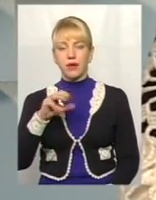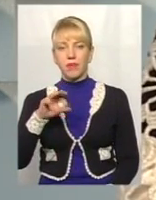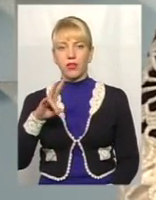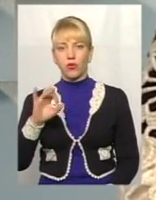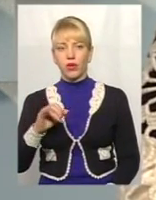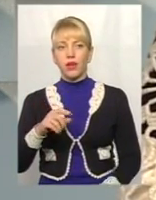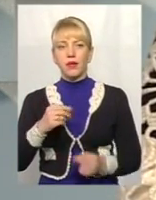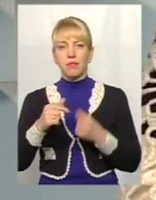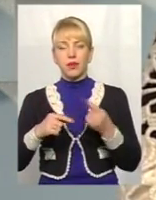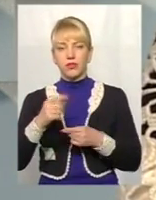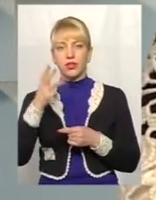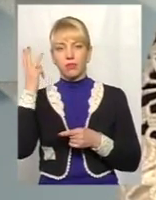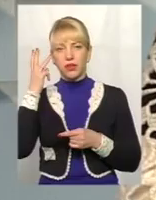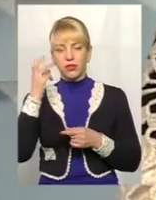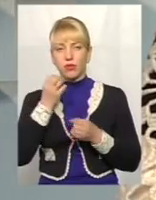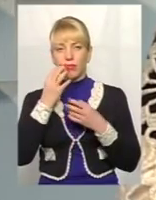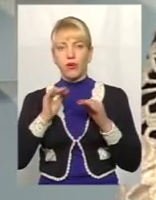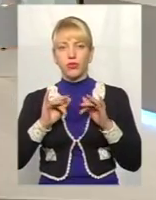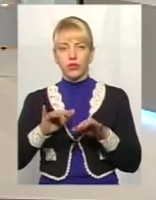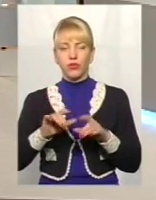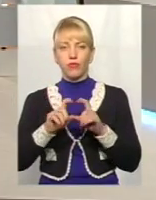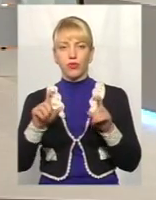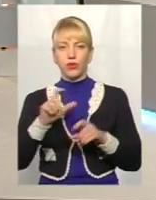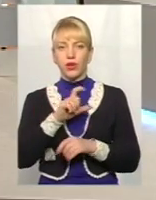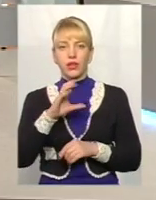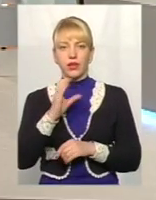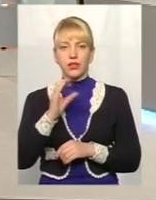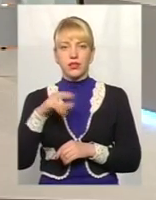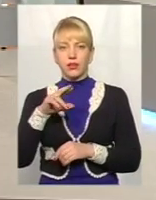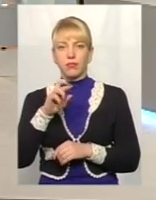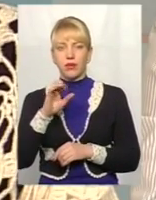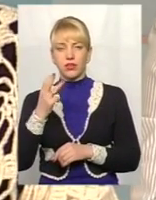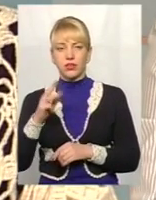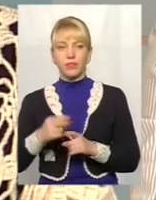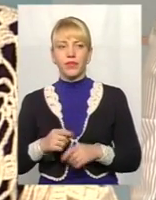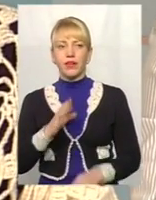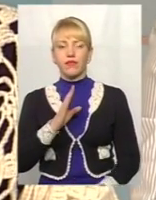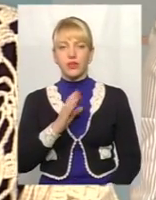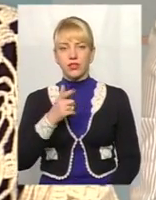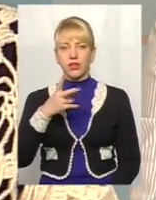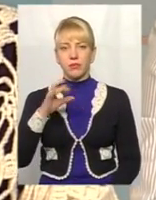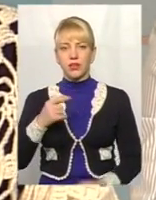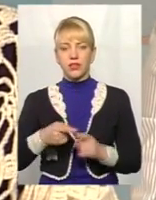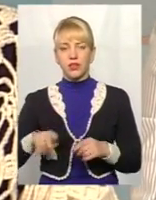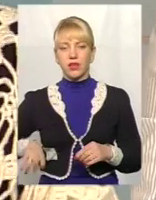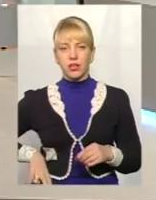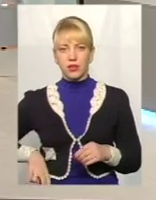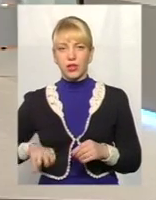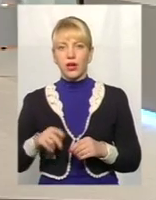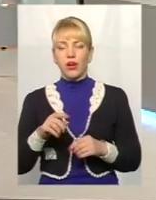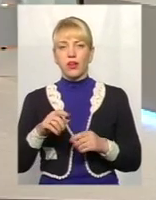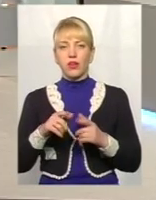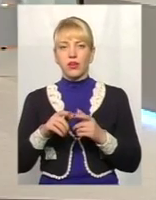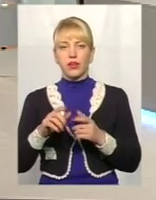менеджер Хмельницького благодійного фонду «Хеседбешт». Також В'ячеслав Нагнибіда, директор общинного центру «ТХІЯ».